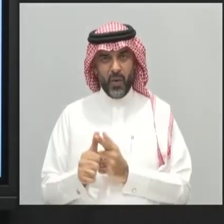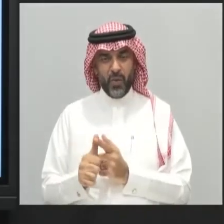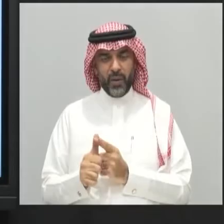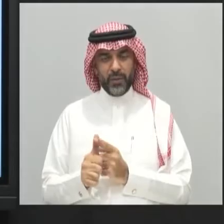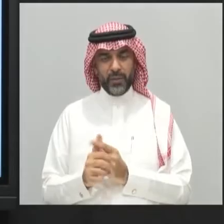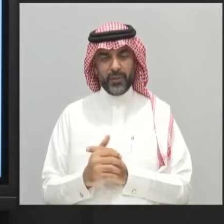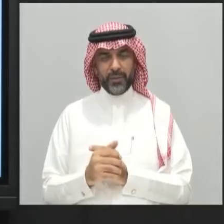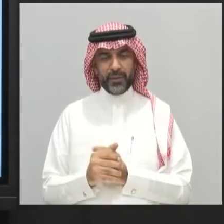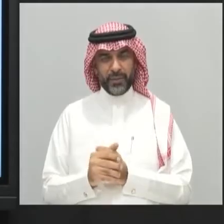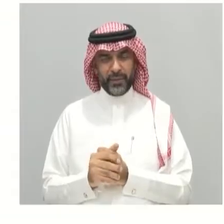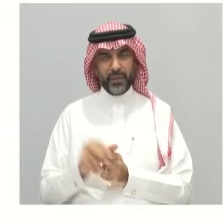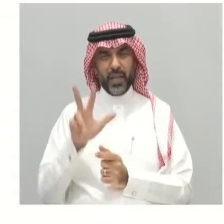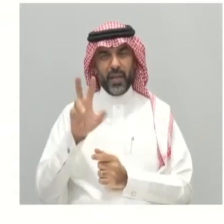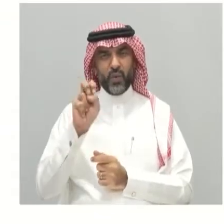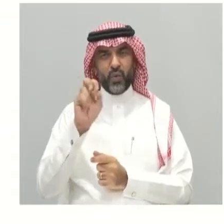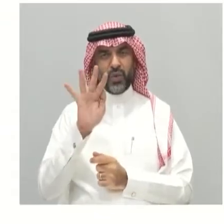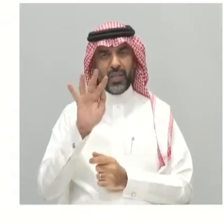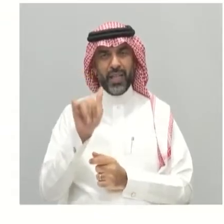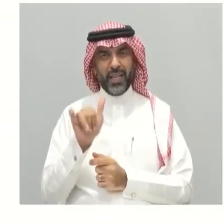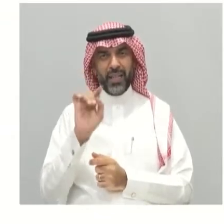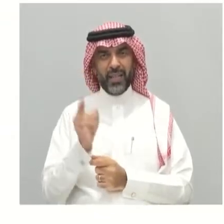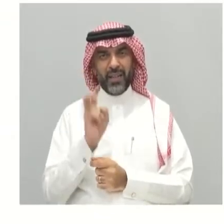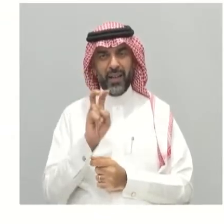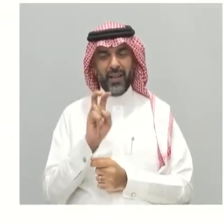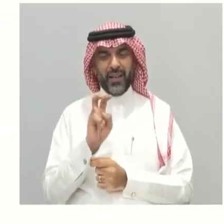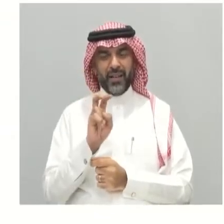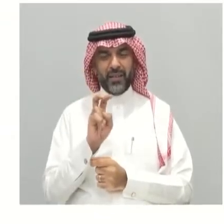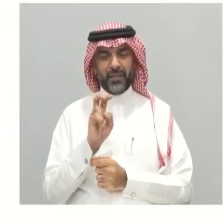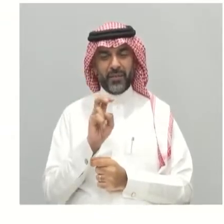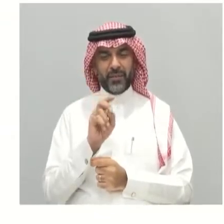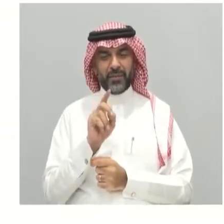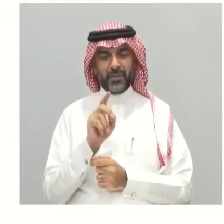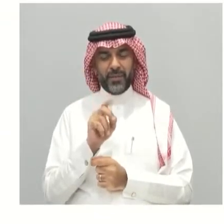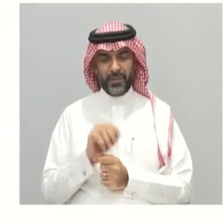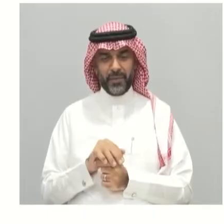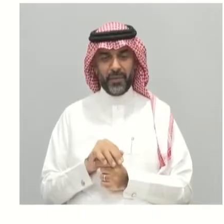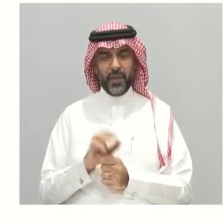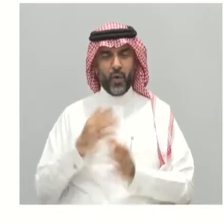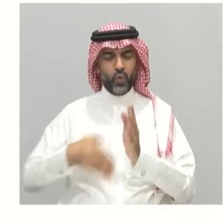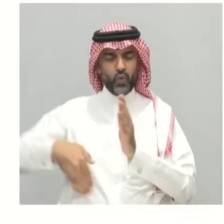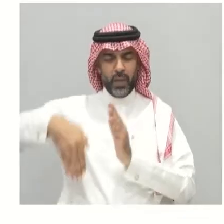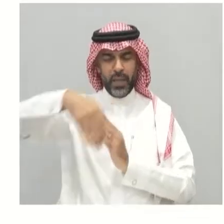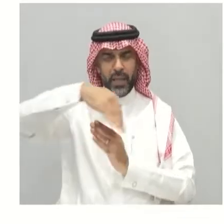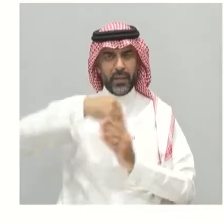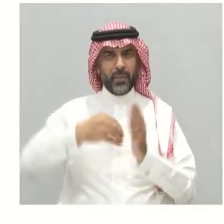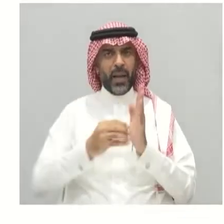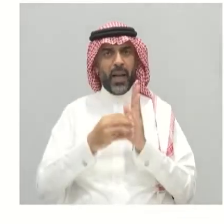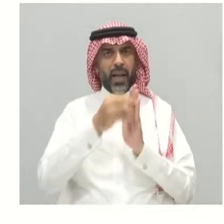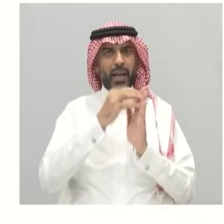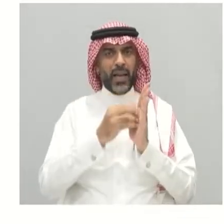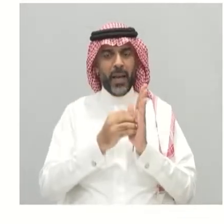نلاحظ اول تركيب في القشيره نلاحظ ان القشيره كم نلاحظ هنا تحيط بالخليه